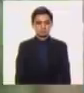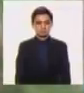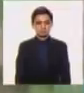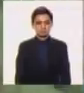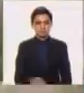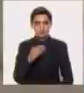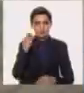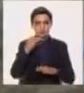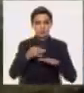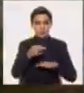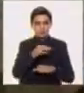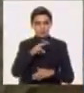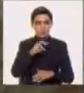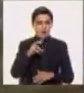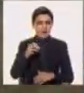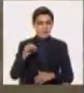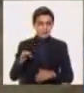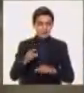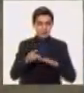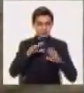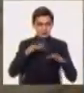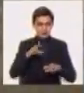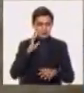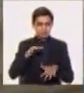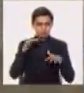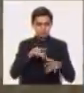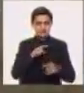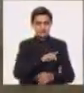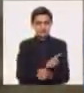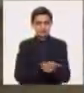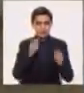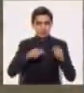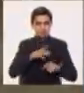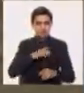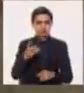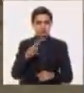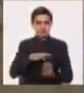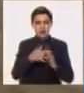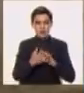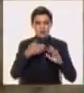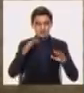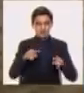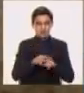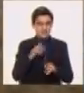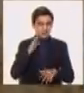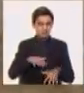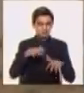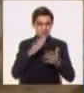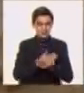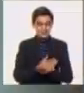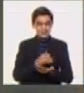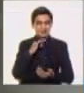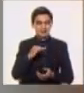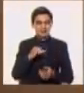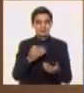Бұл Түркістан облысының Төлеби ауданы. Таулы аудандардағы толассыз жауыннан сел жүріп, 4-1 аудан су астында қалды. Тіпті кейбір жазбаларда